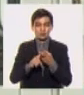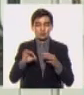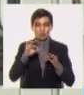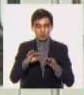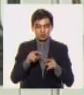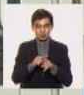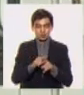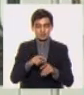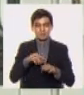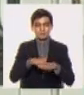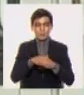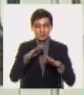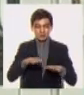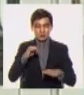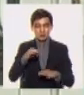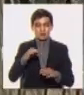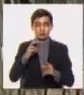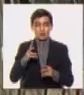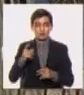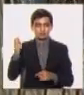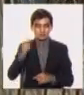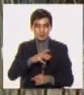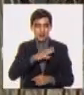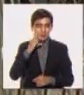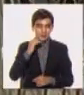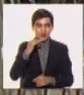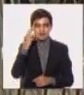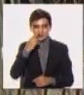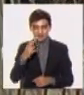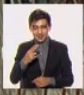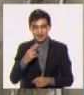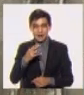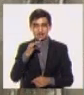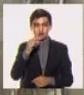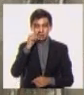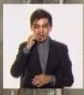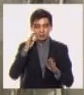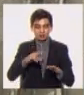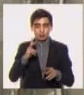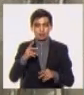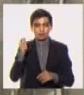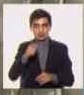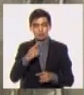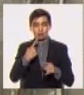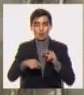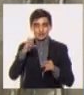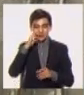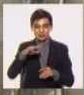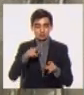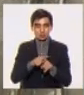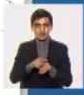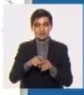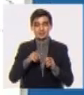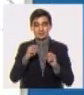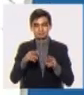среди населения. И теперь прибывающих из Алматы, Нур-Султана и Шымкента и других стран будут изолировать